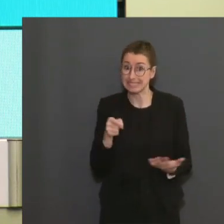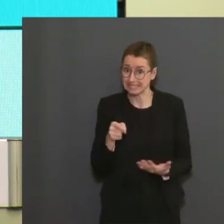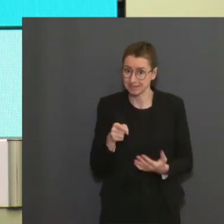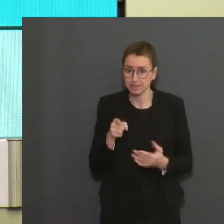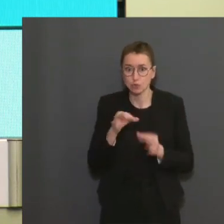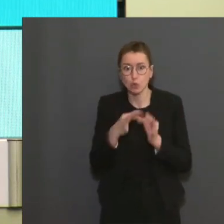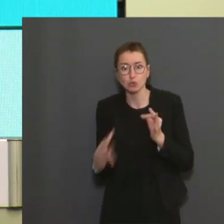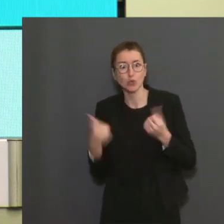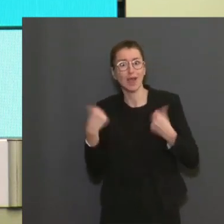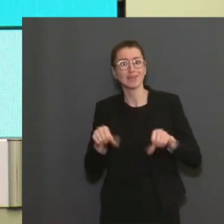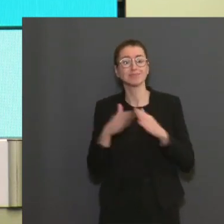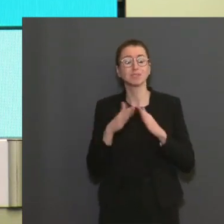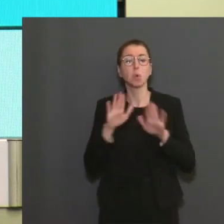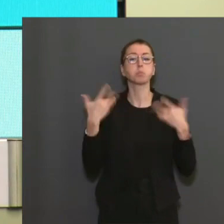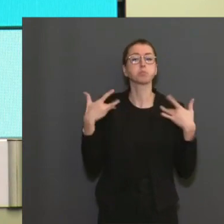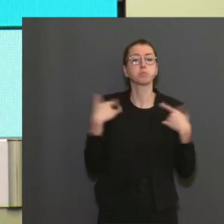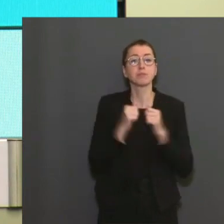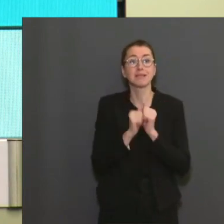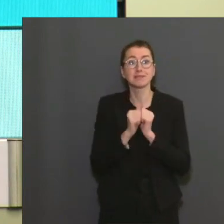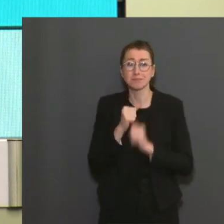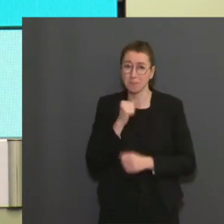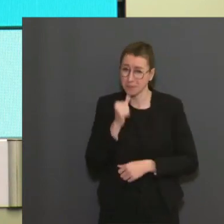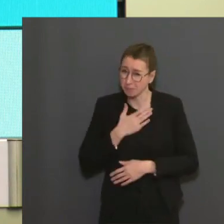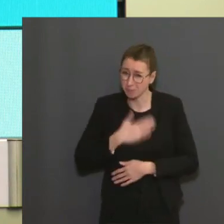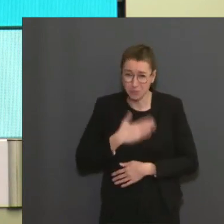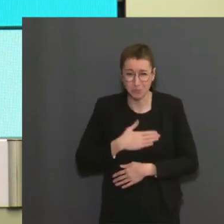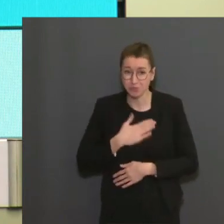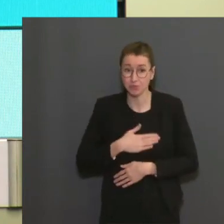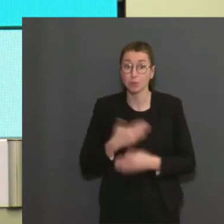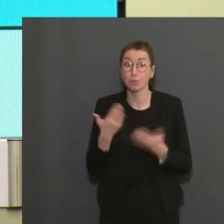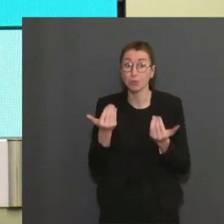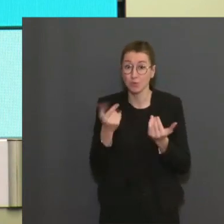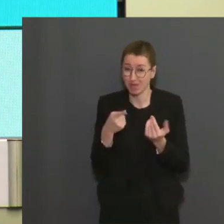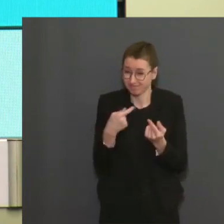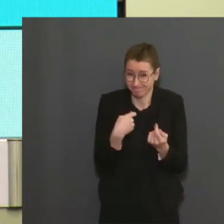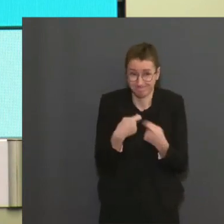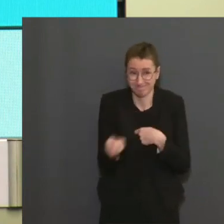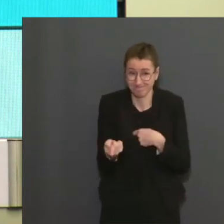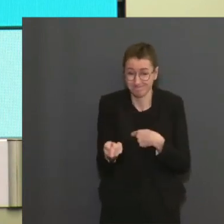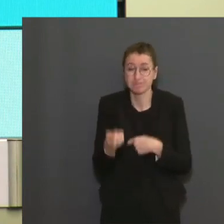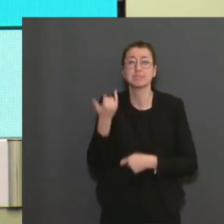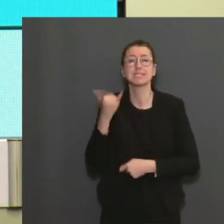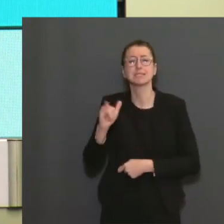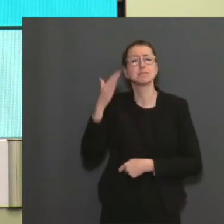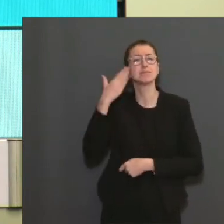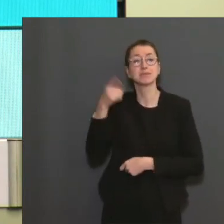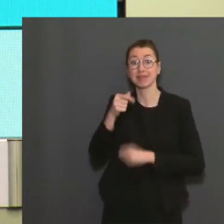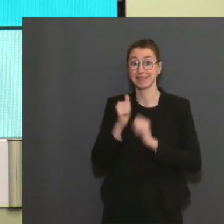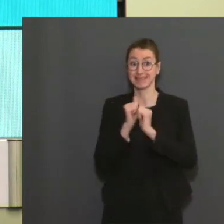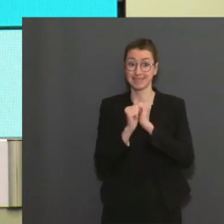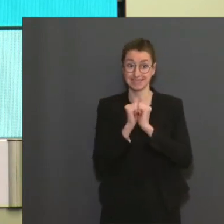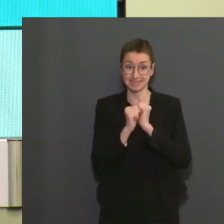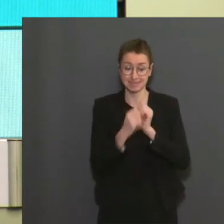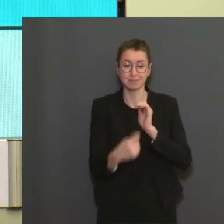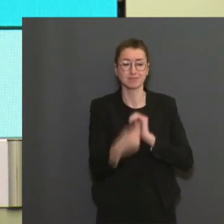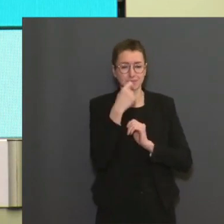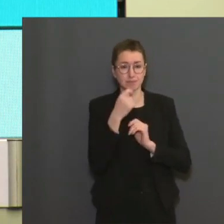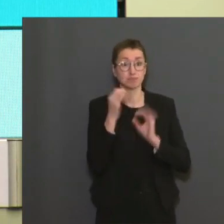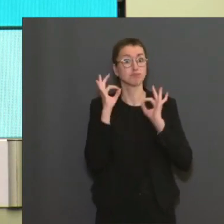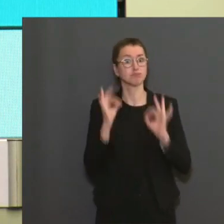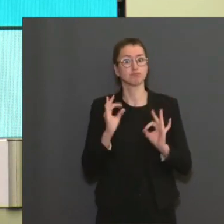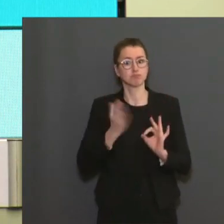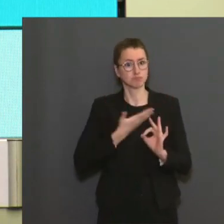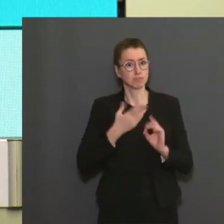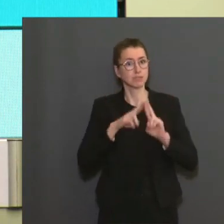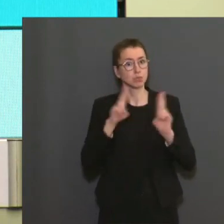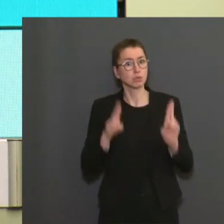pourquoi. En vous faisant tester, bien sûr, d'abord vous-même, vous savez si vous avez ou pas été infecté par le